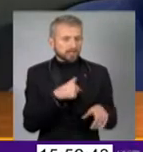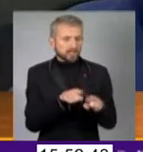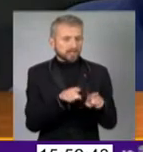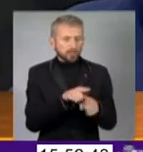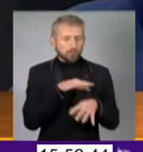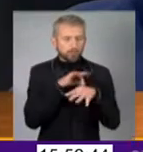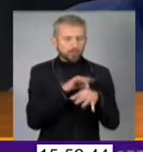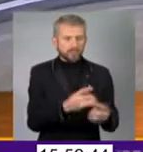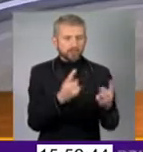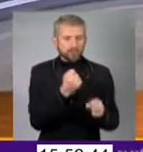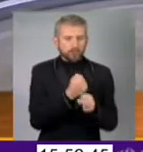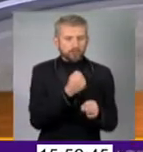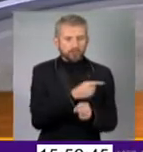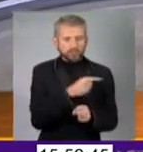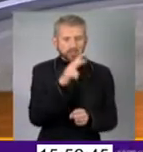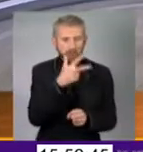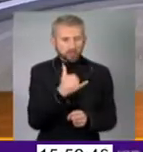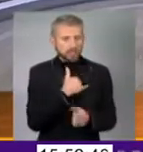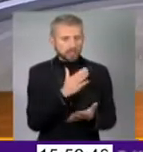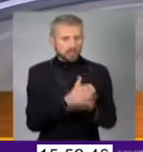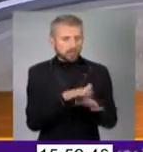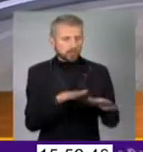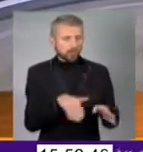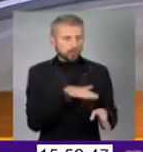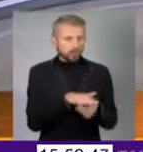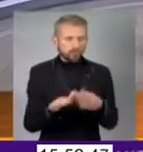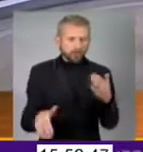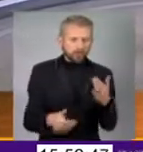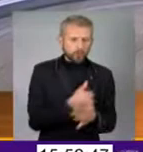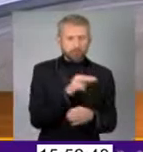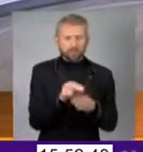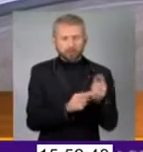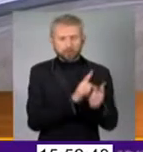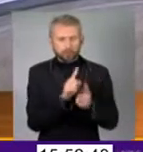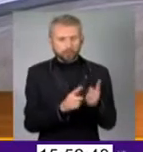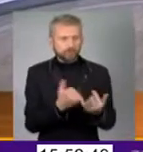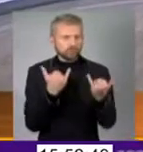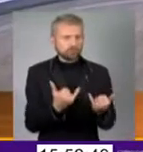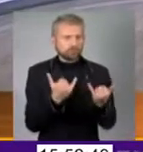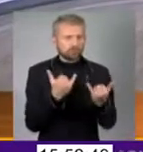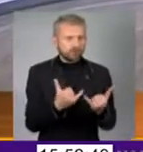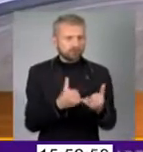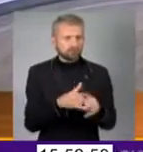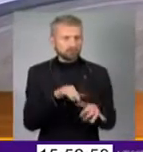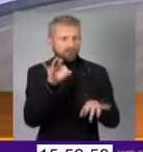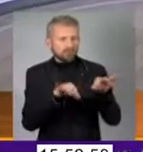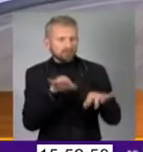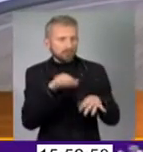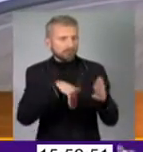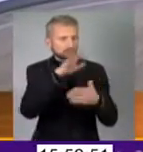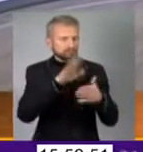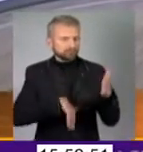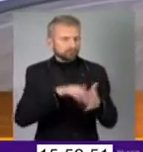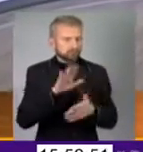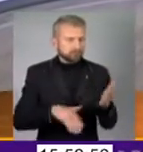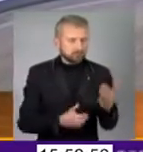провели значну роботу за 3 роки. У нас є садки повністю відновлені, реконструйовані. Це сучасні садки в яскравих кольорах, з новими майданчиками, з